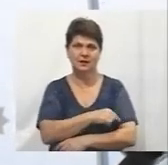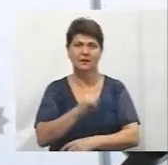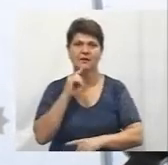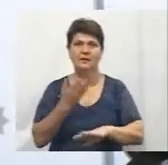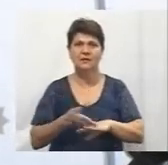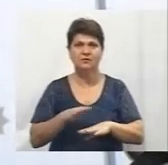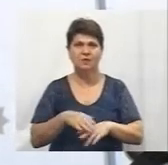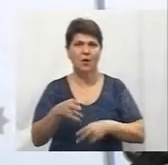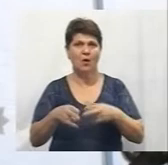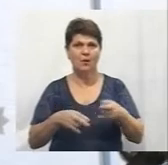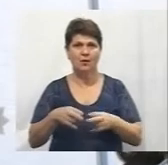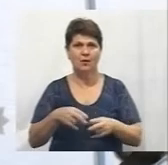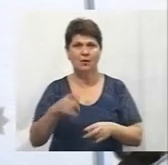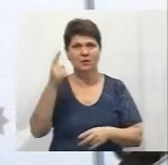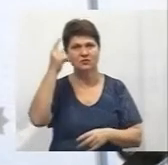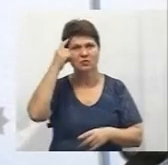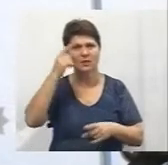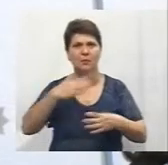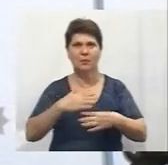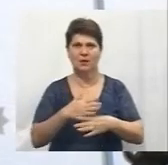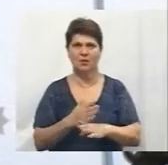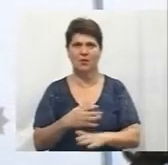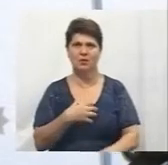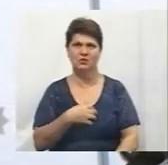тяжку операцію, в нього перелом основи черепа.